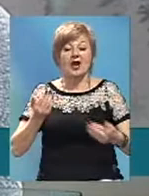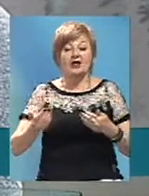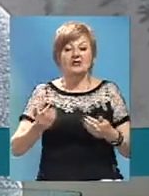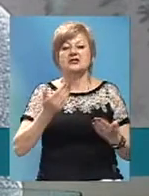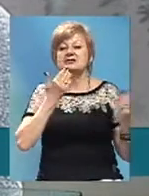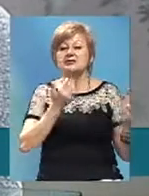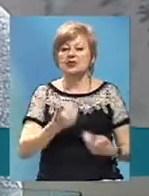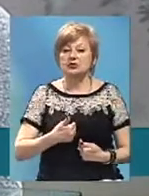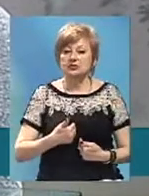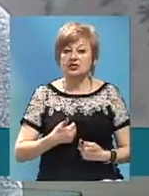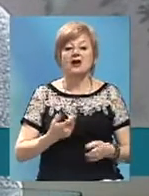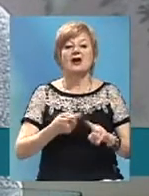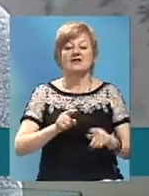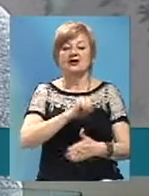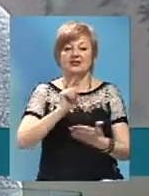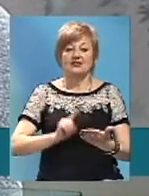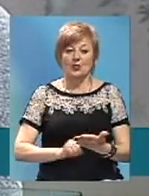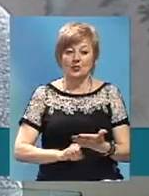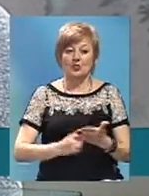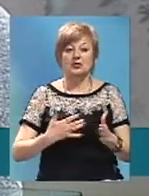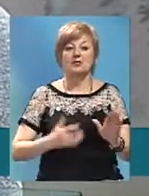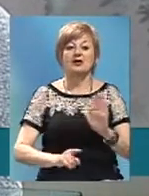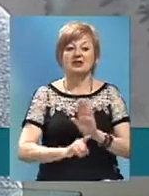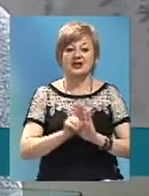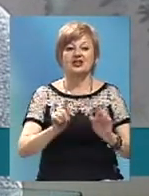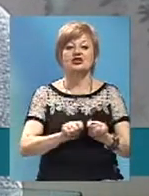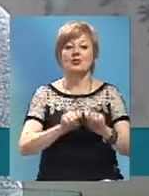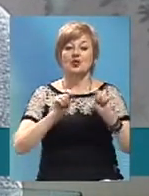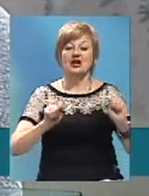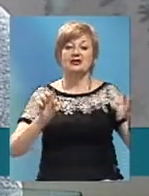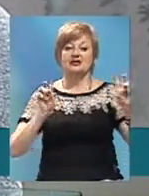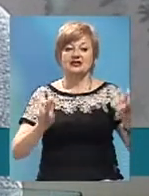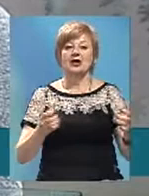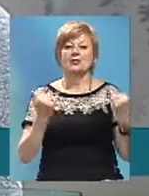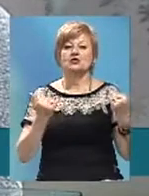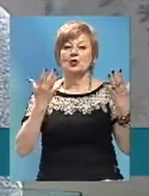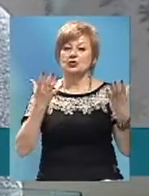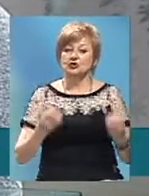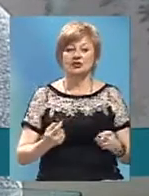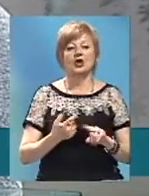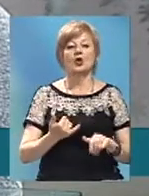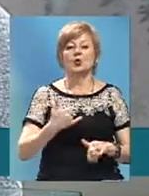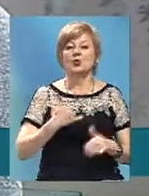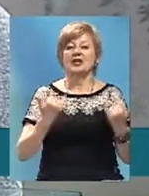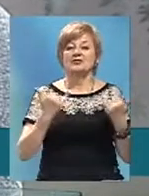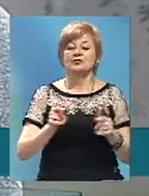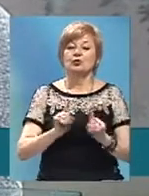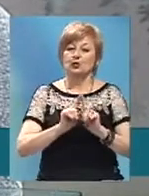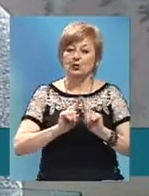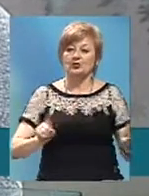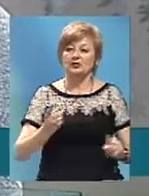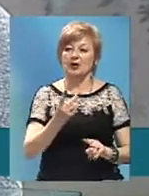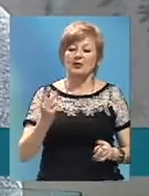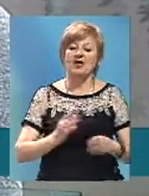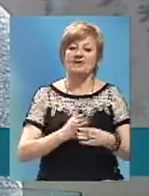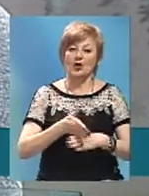ми. І з цього запитання ми почнемо розкривати тему сьогоднішнього дня, бо у нас сьогодні особливі гості.